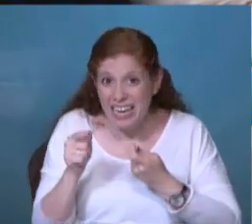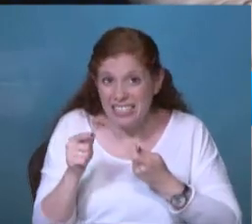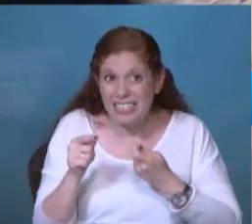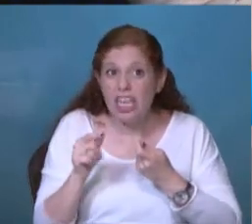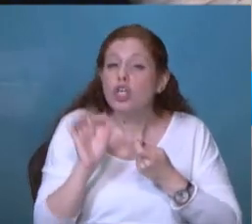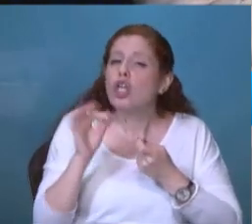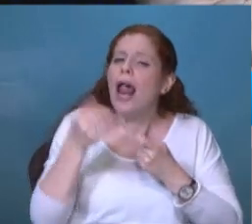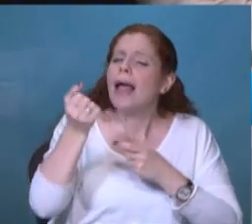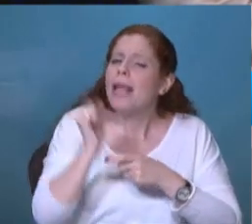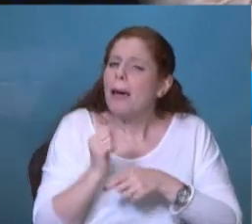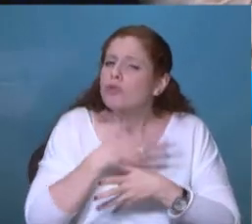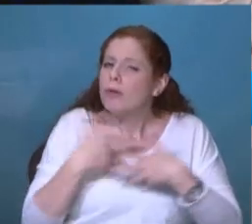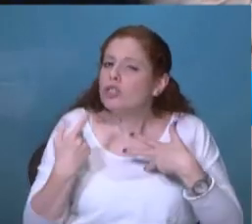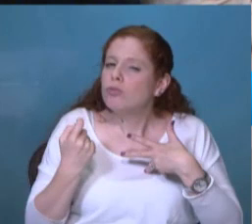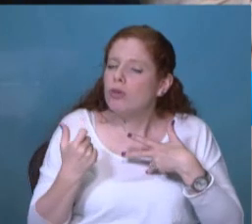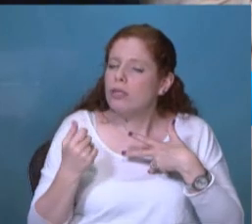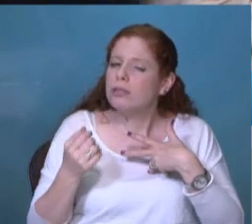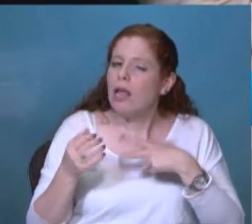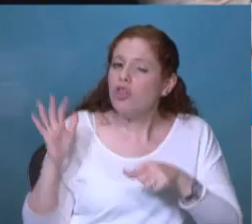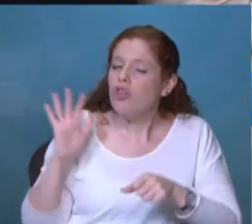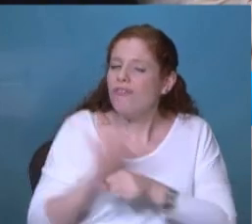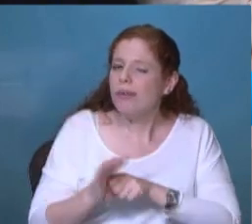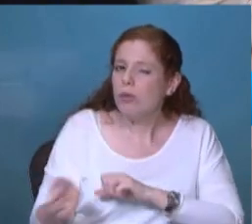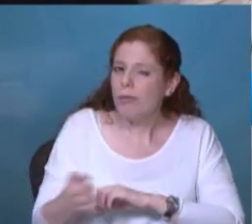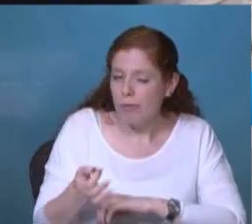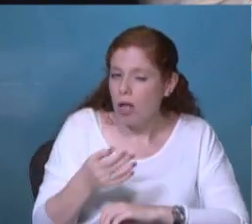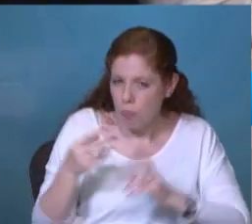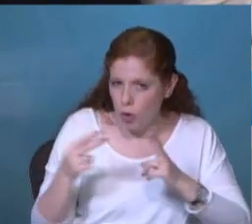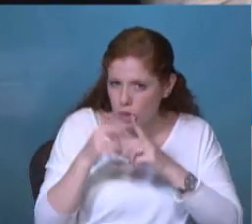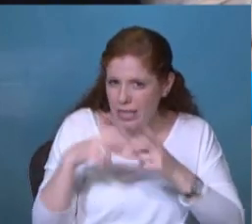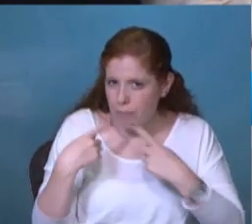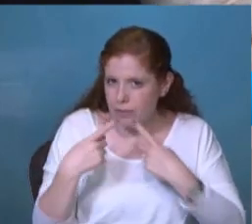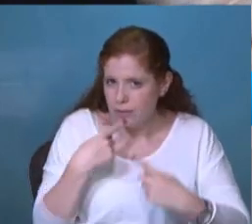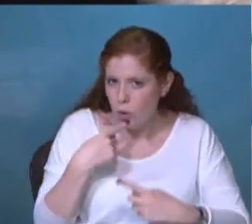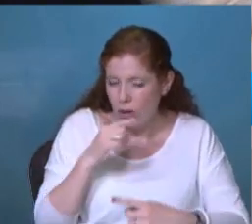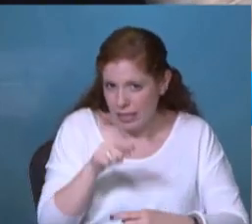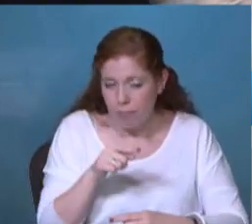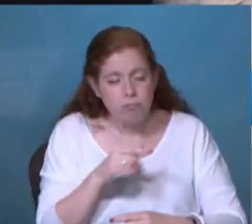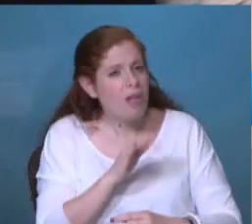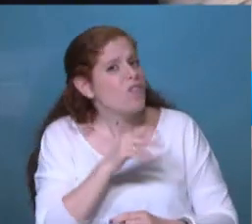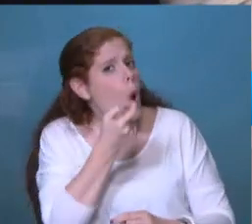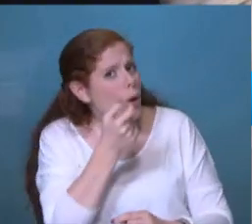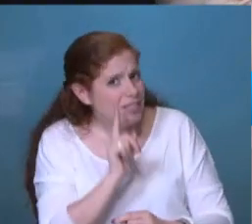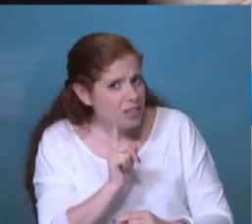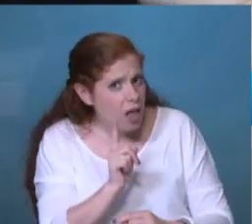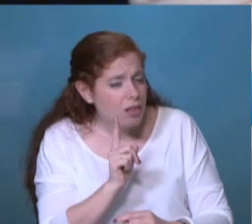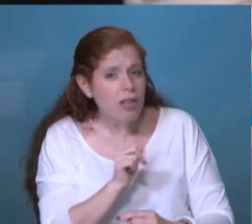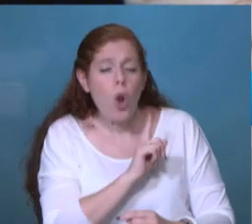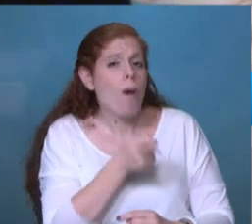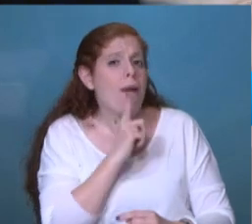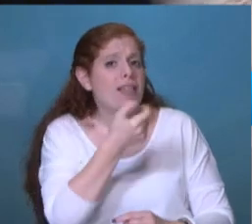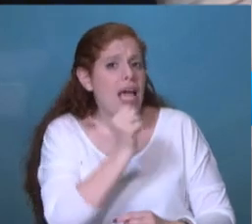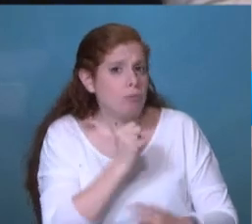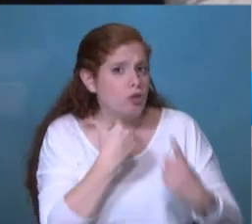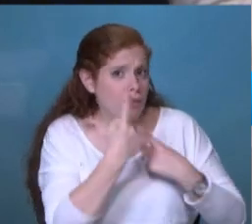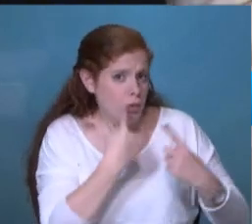התיירים שמרגישים שקצת תקצו אותם, את פוגשת את זה גם בשיחות שלהם, שלך איתם. אפילו לא קצת, מואב, לא מהתיירים ששוחחתי איתם כאן